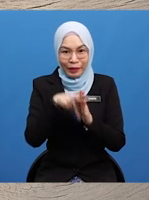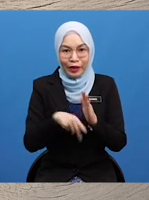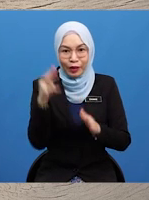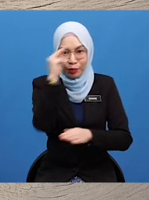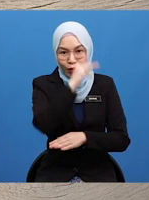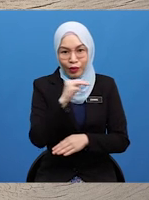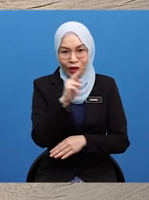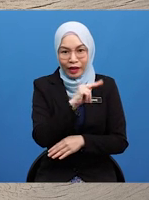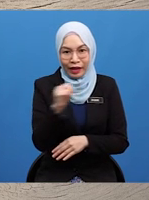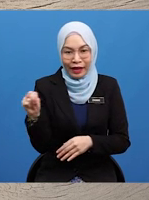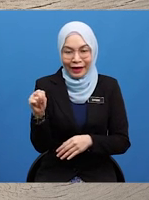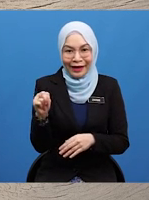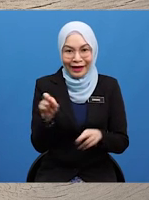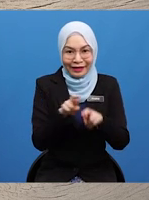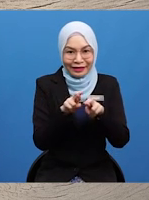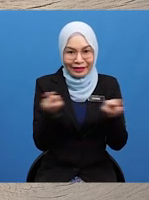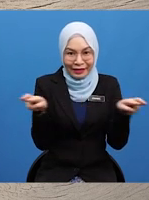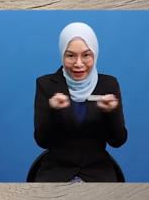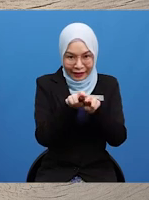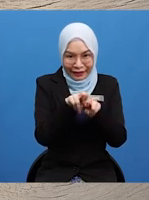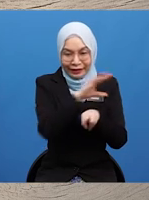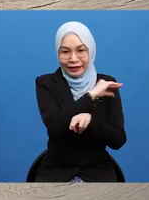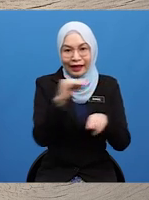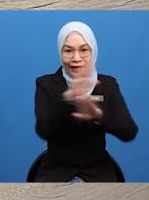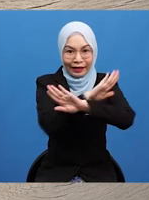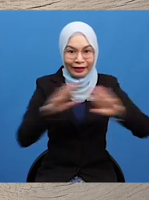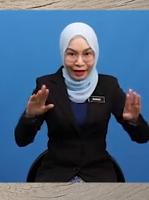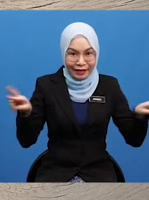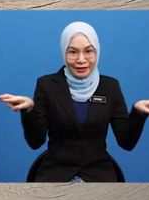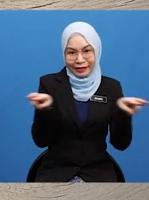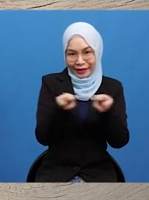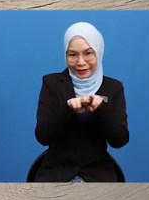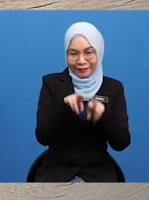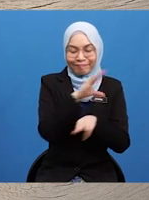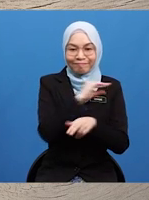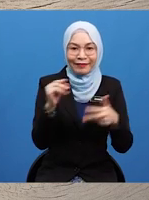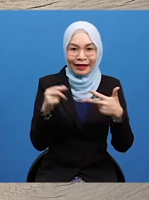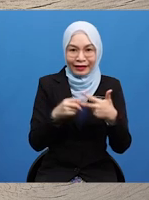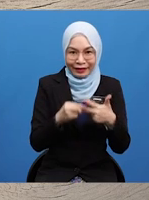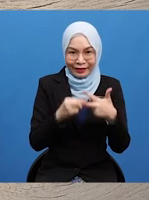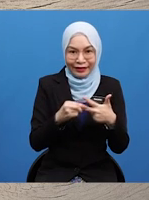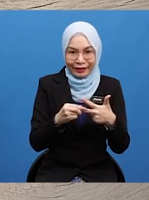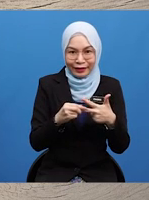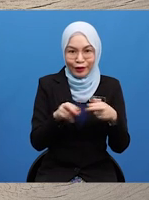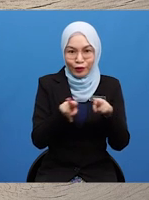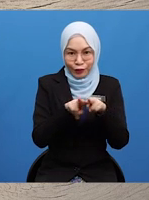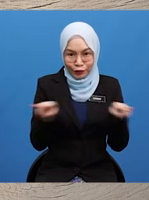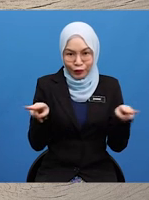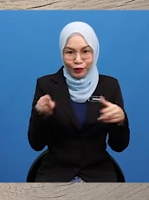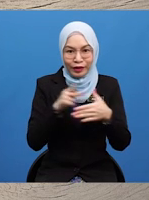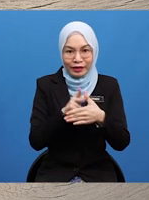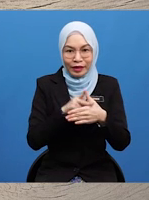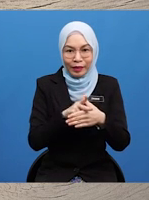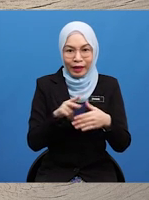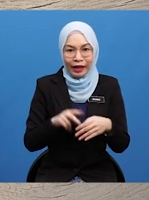sekata. Ketiga, mengukur isi padu kotak dengan menggunakan kubus